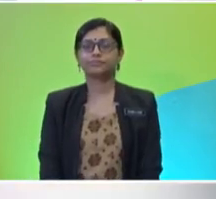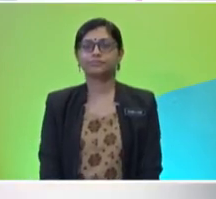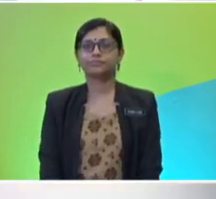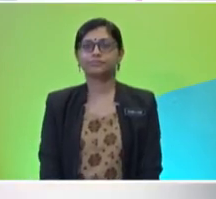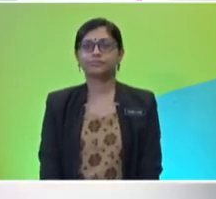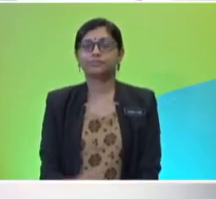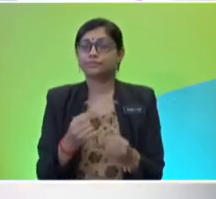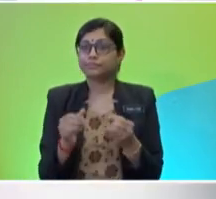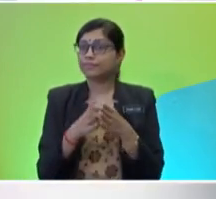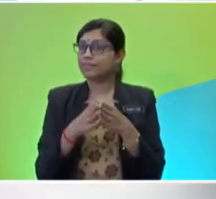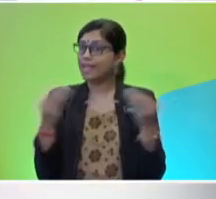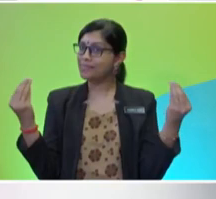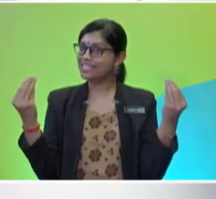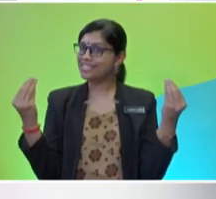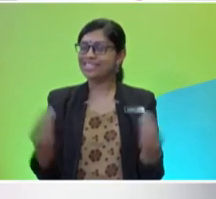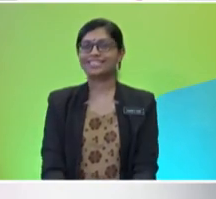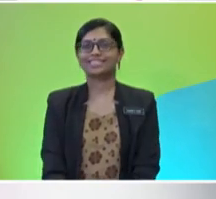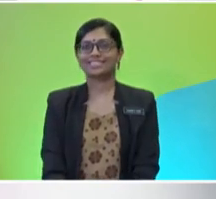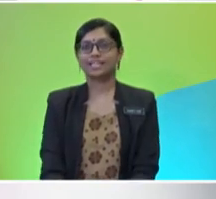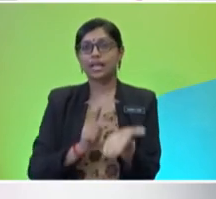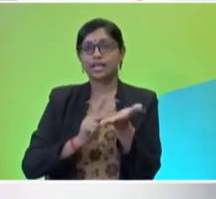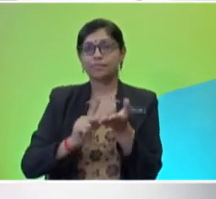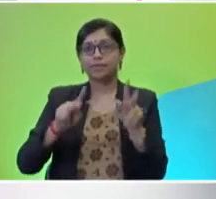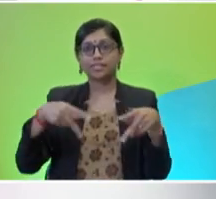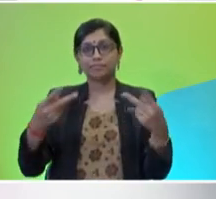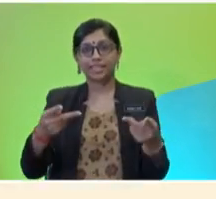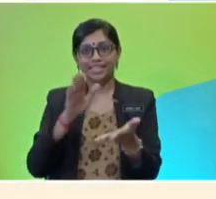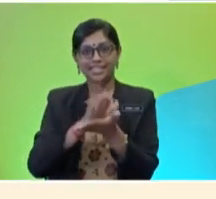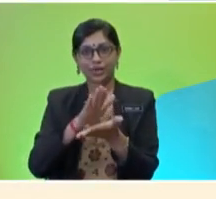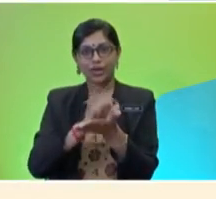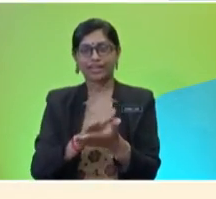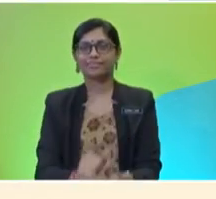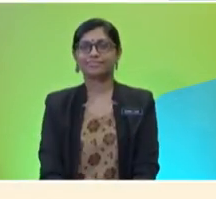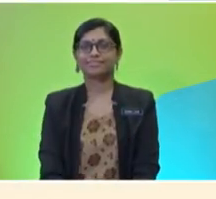Akhirnya siap kita berpakaian kemas untuk bersukan di sekolah.